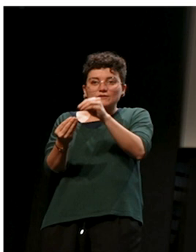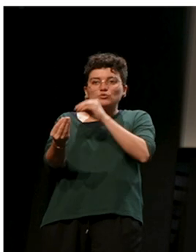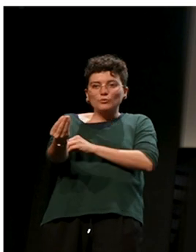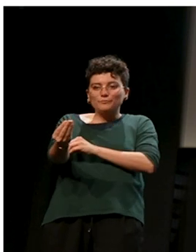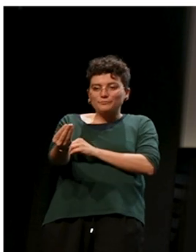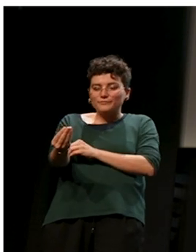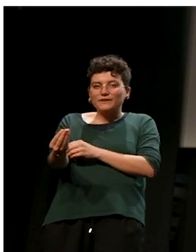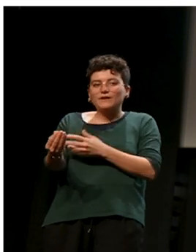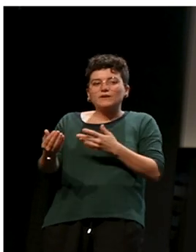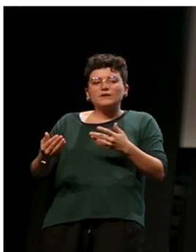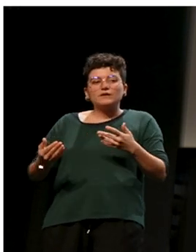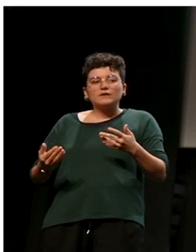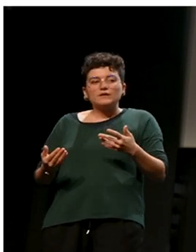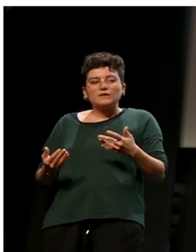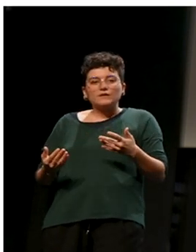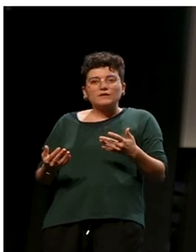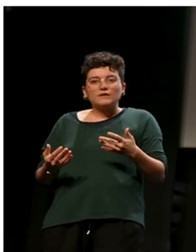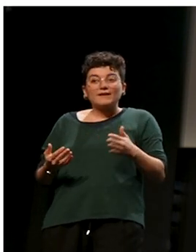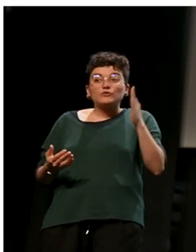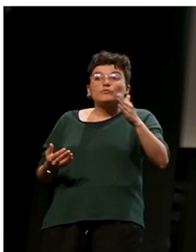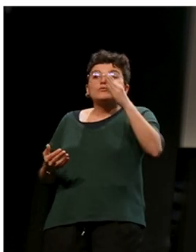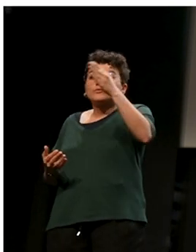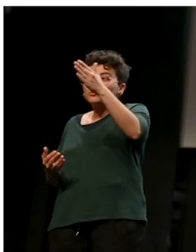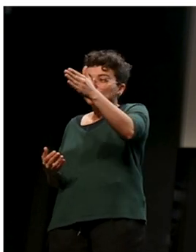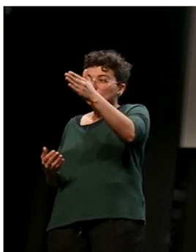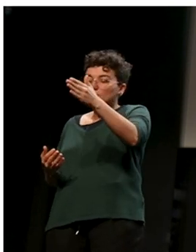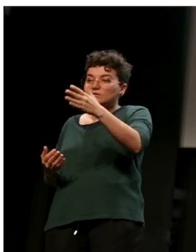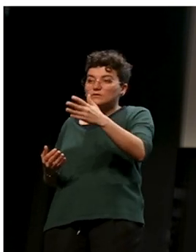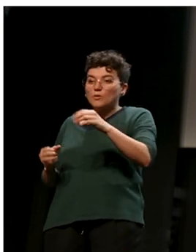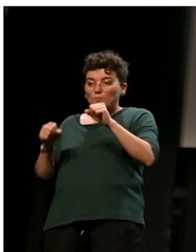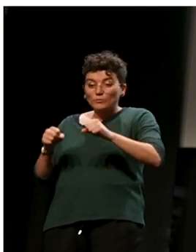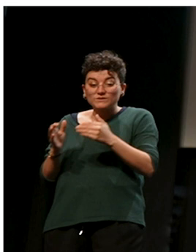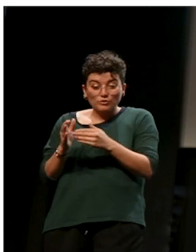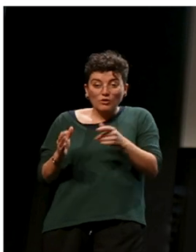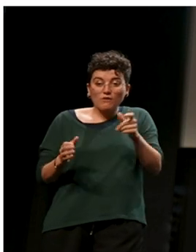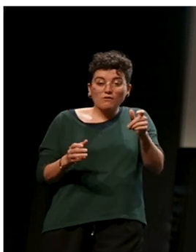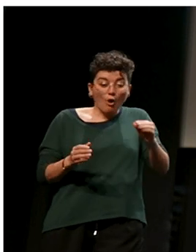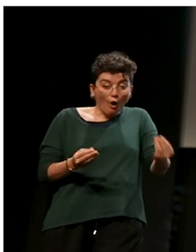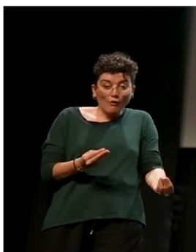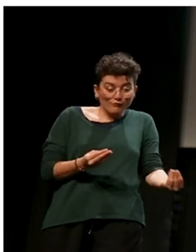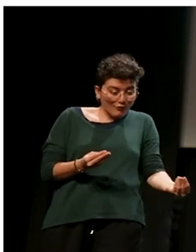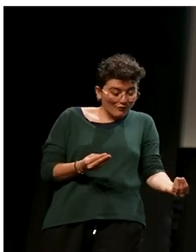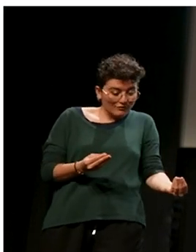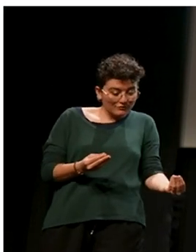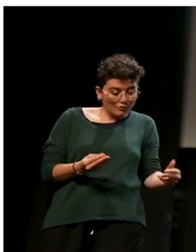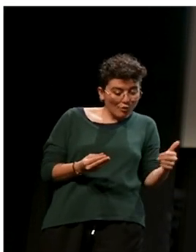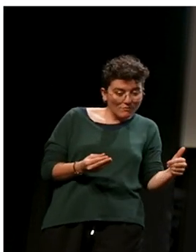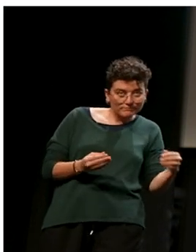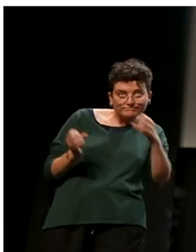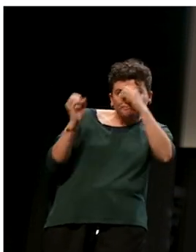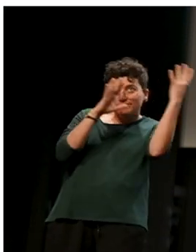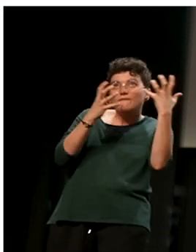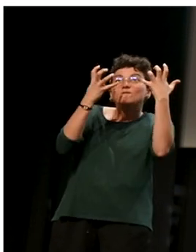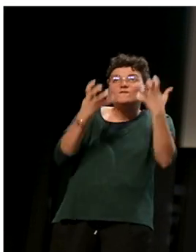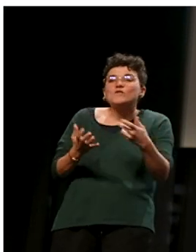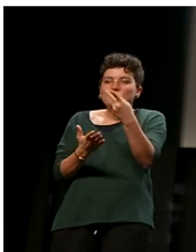geste physique, est-ce qu'on va arriver à encore avoir des enfants aujourd'hui qui vont avoir envie de faire ça et qui vont les amener